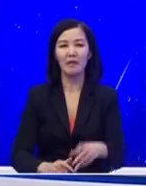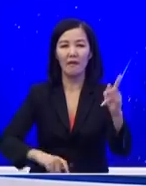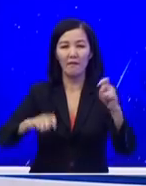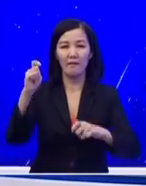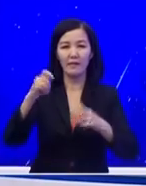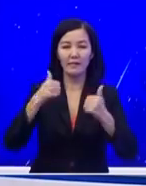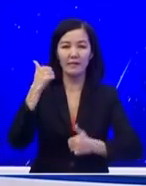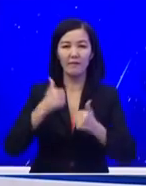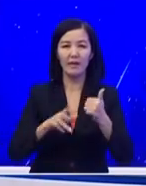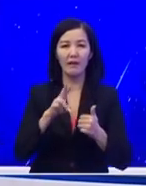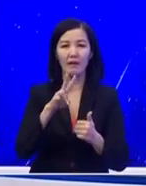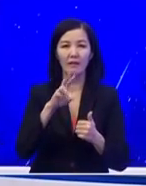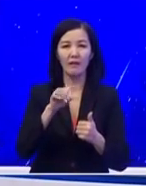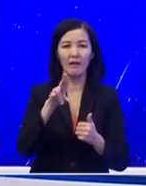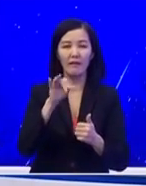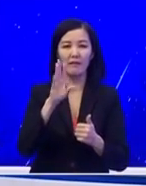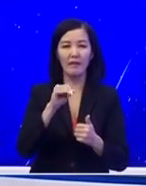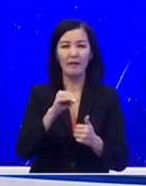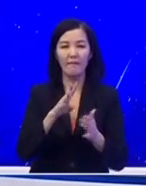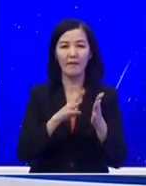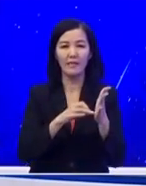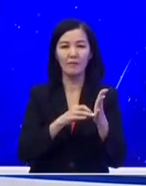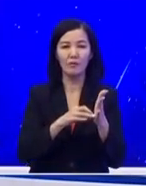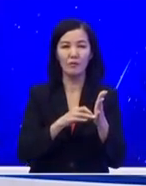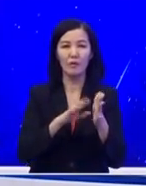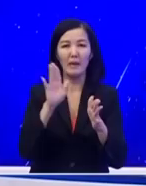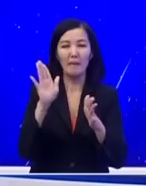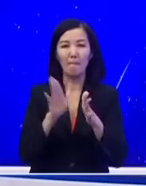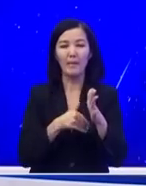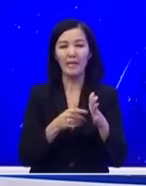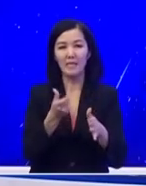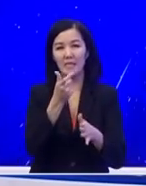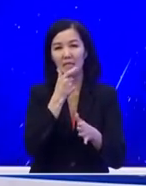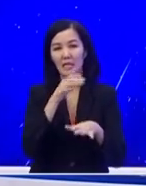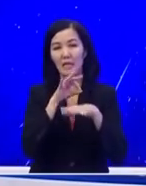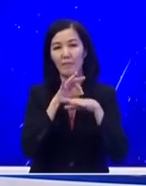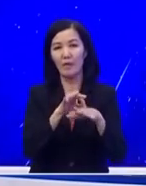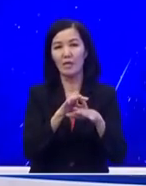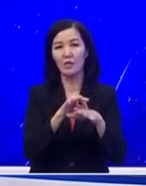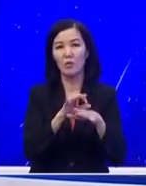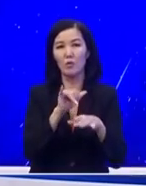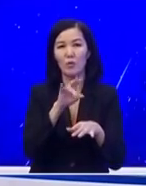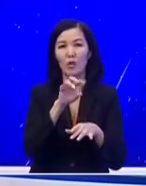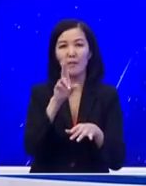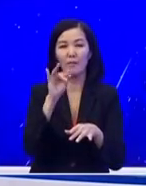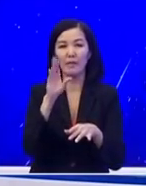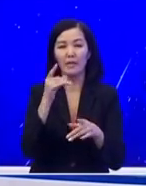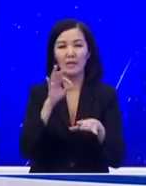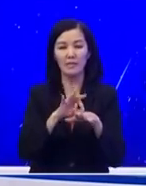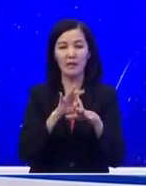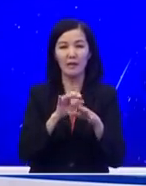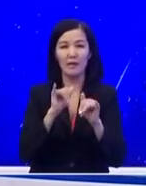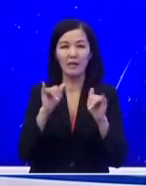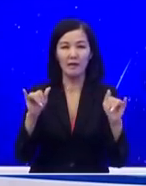Фестиваль «Надам» в Монголии впервые за 800 лет прошло без зрителей в пригороде Улан-Батора. Из-за опасений, связанных с распространением